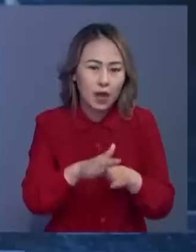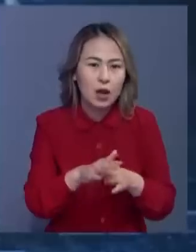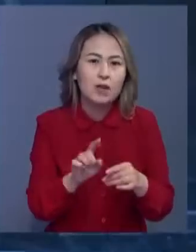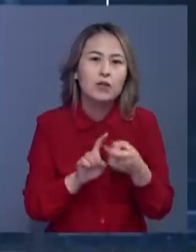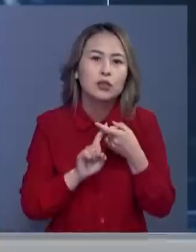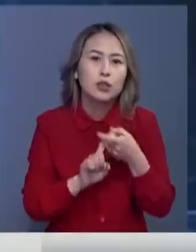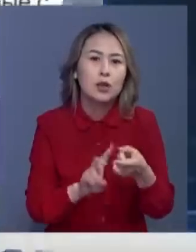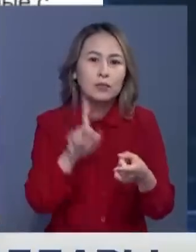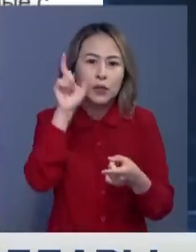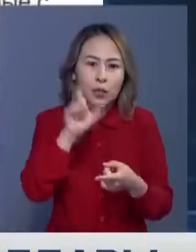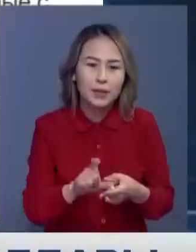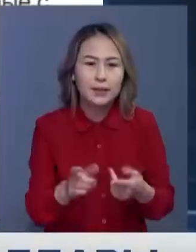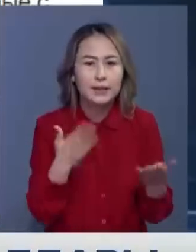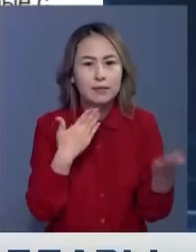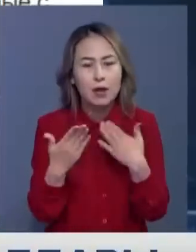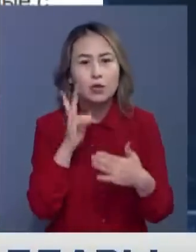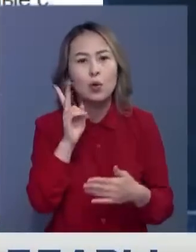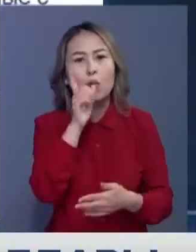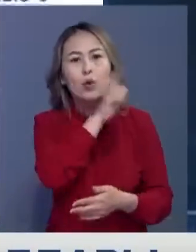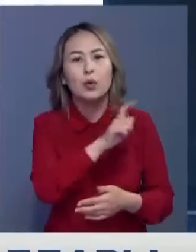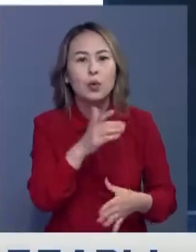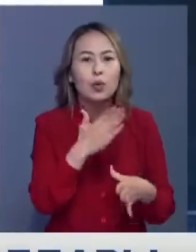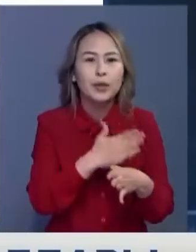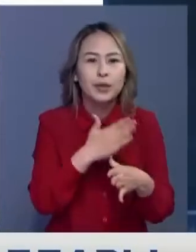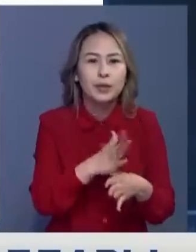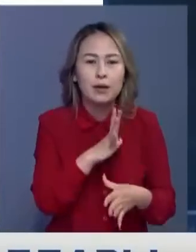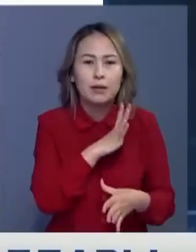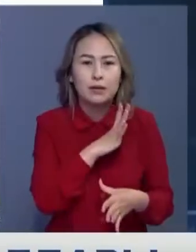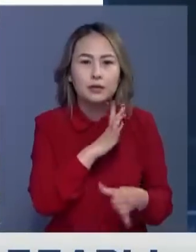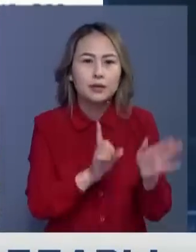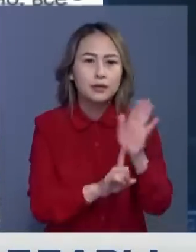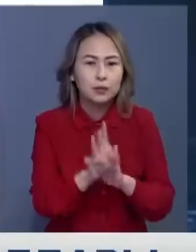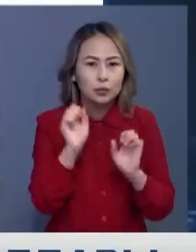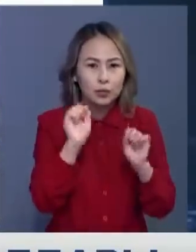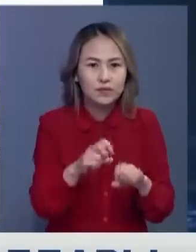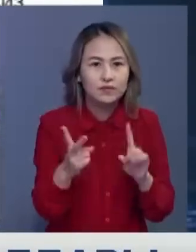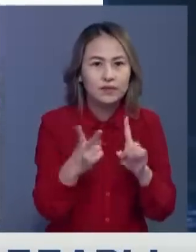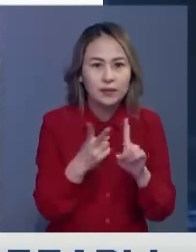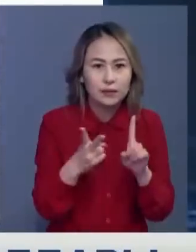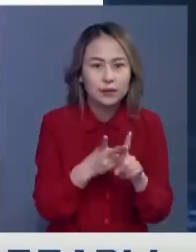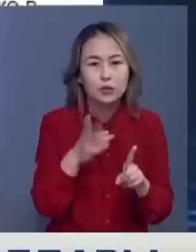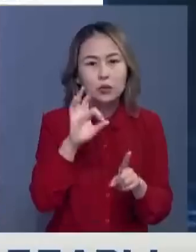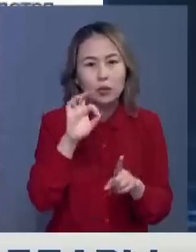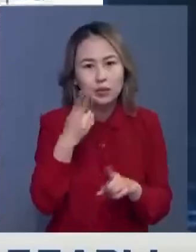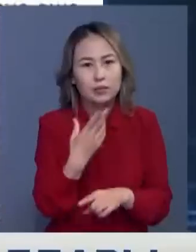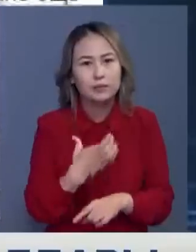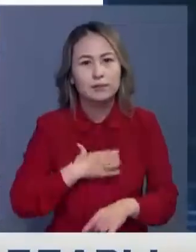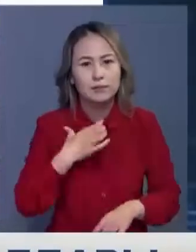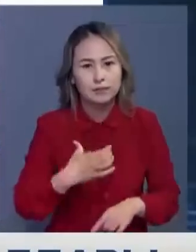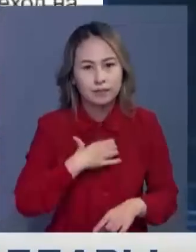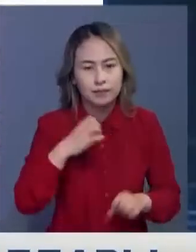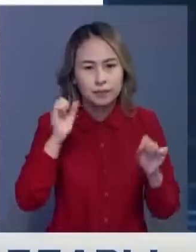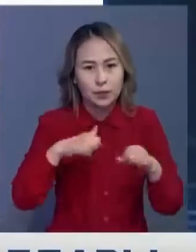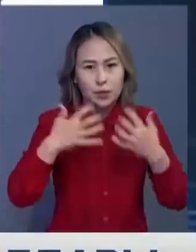асады. Вирус жұқтырғандар мен олармен тығыз байланыста болғандар осы көмекке ие тарта алады. Екінші жолы, міндетті әлеуметтік